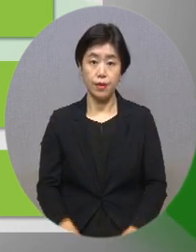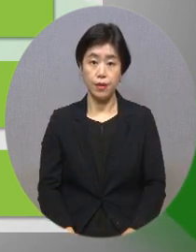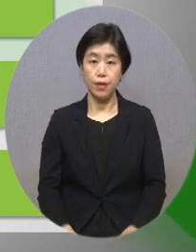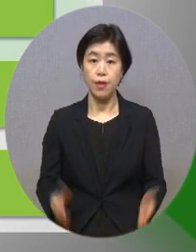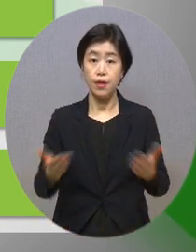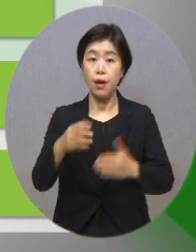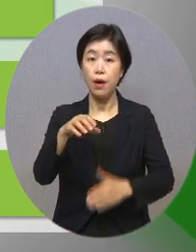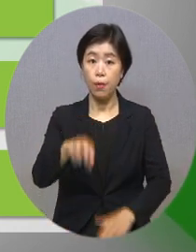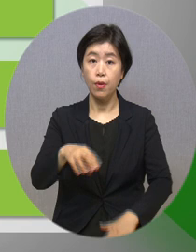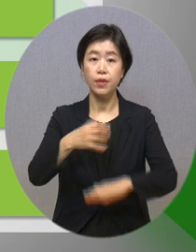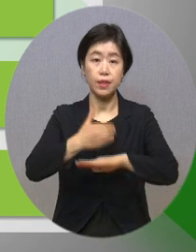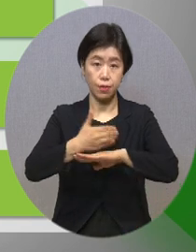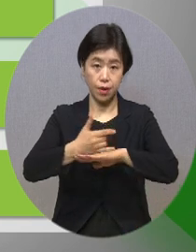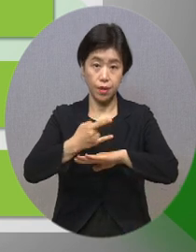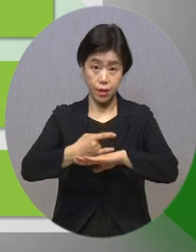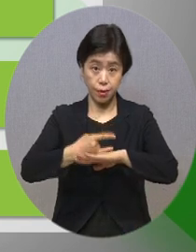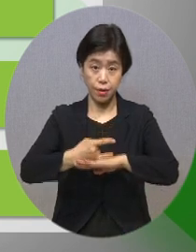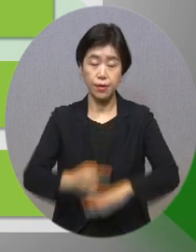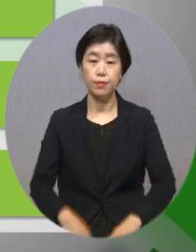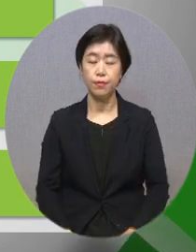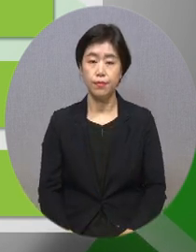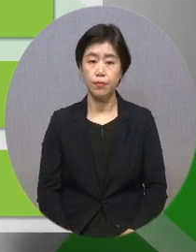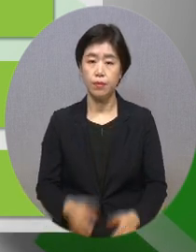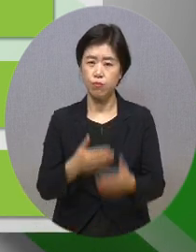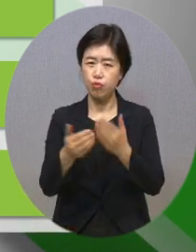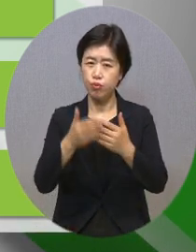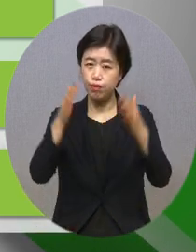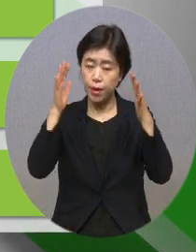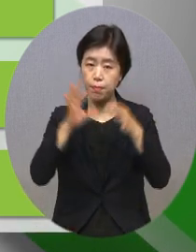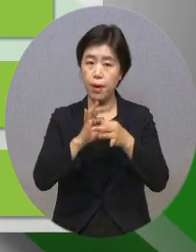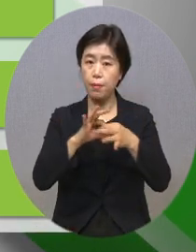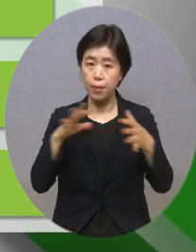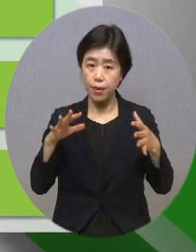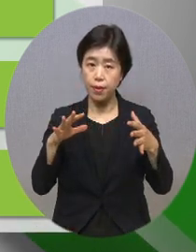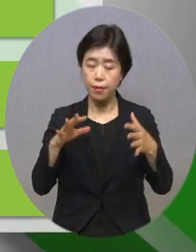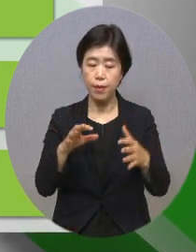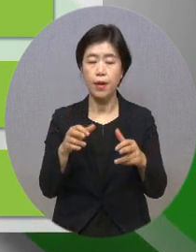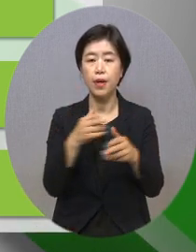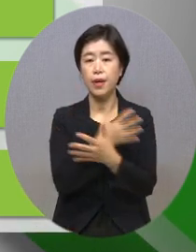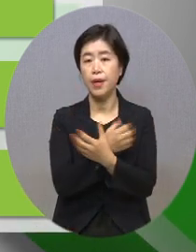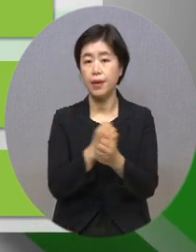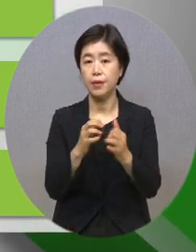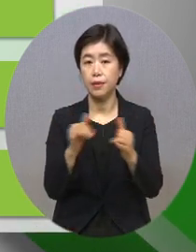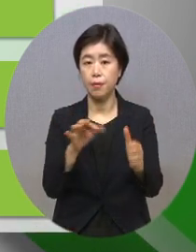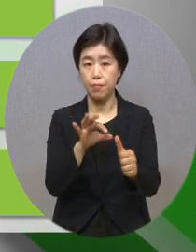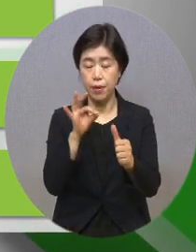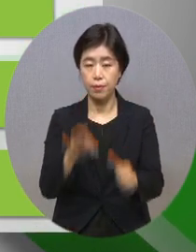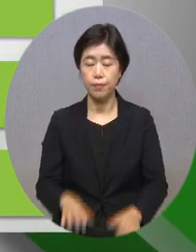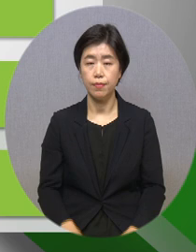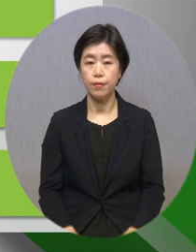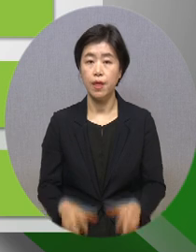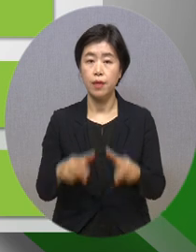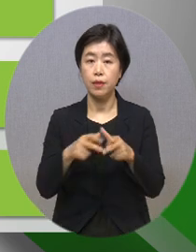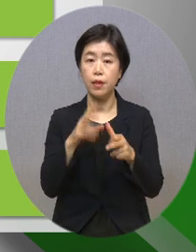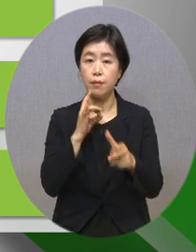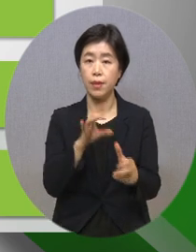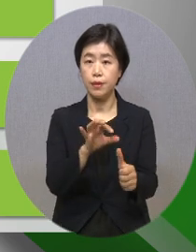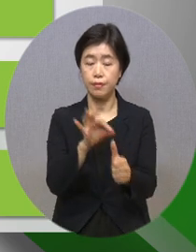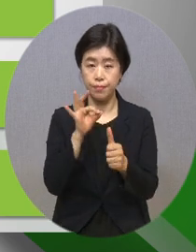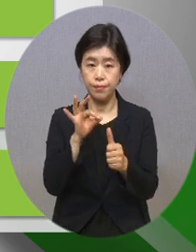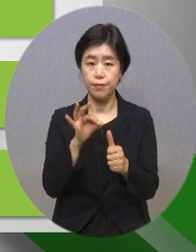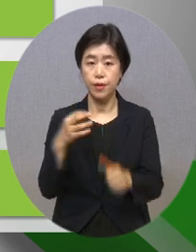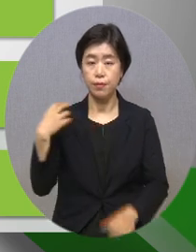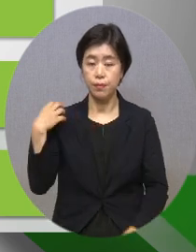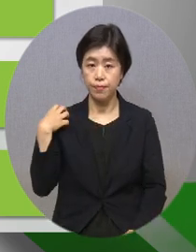경기도 의왕시입니다. 경력과 학력은 무관하며 계약직을 채용합니다. 장애인만 채용하며